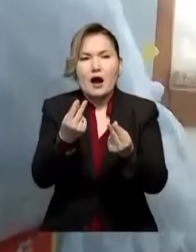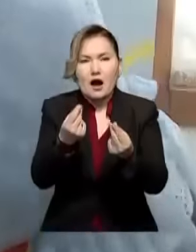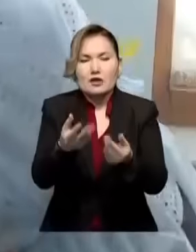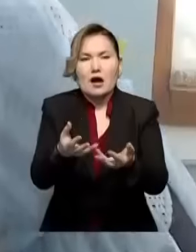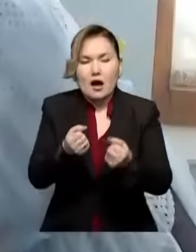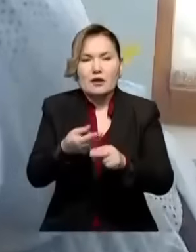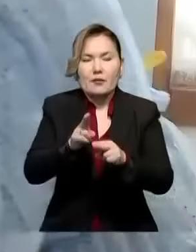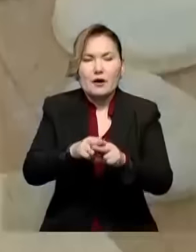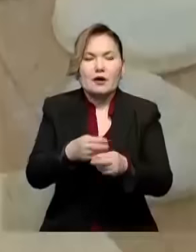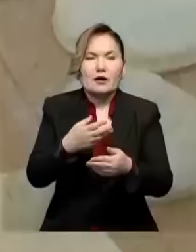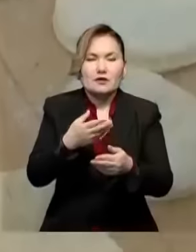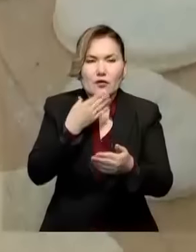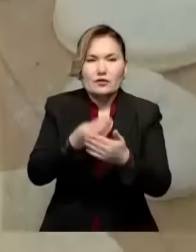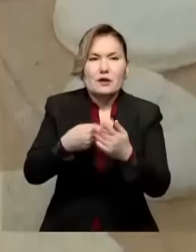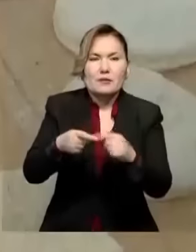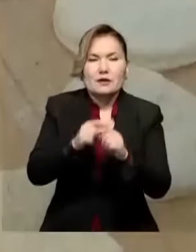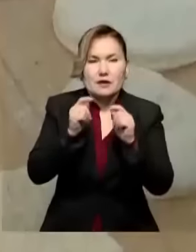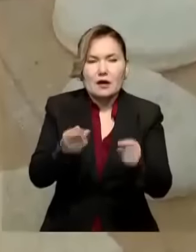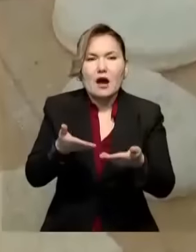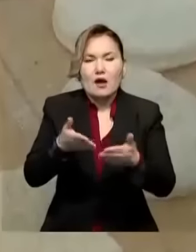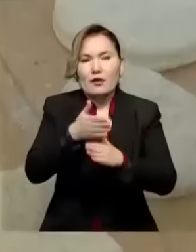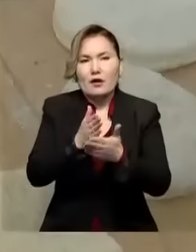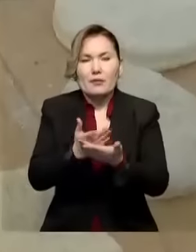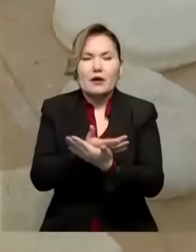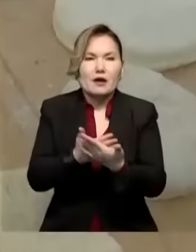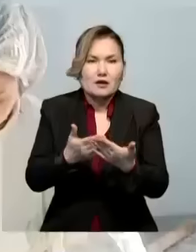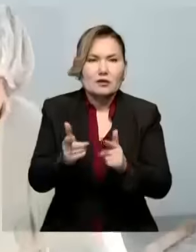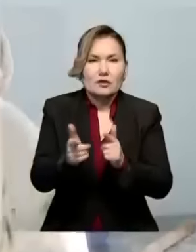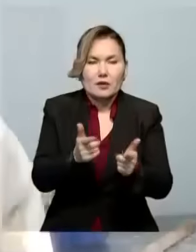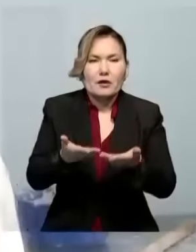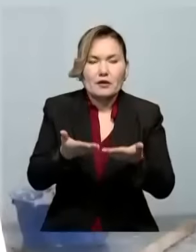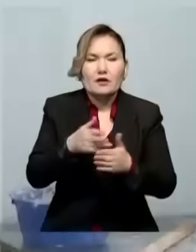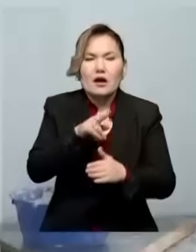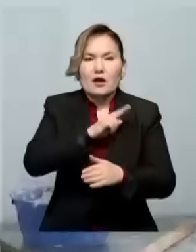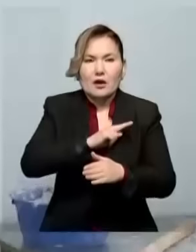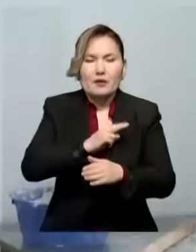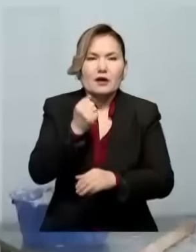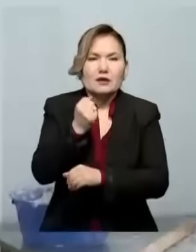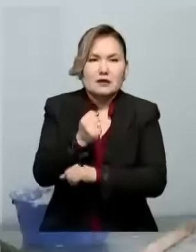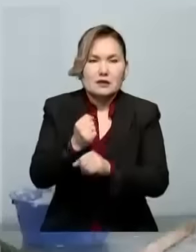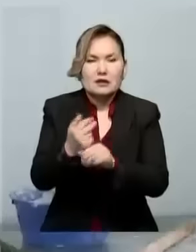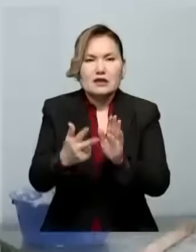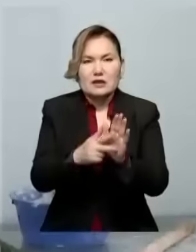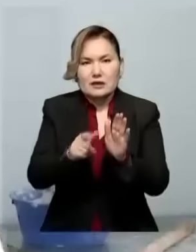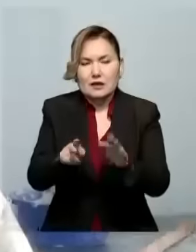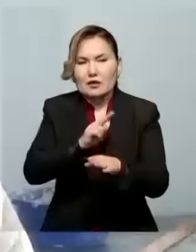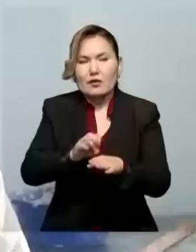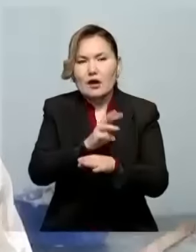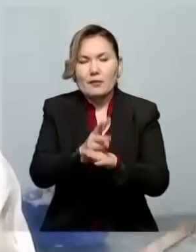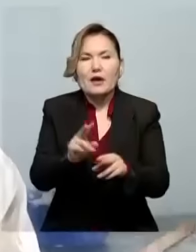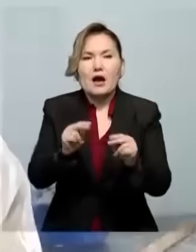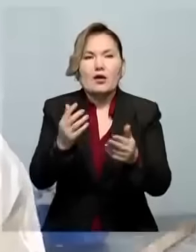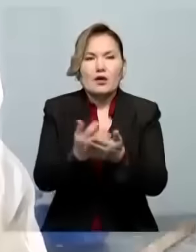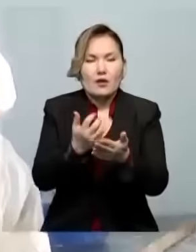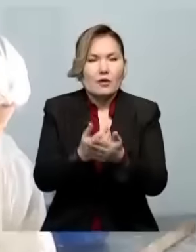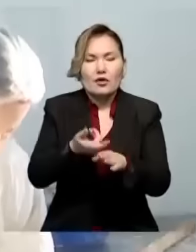қамтып отыр. Наубайханасында нан өнімдерінен бөлек жартылай фабрикаттарда дайындалады. Сейчас очень важно зарабатывать. Қазір адал еңбек етіп табыс